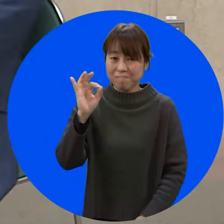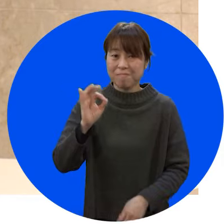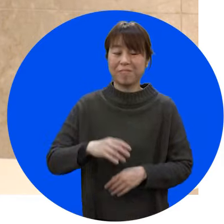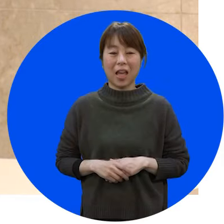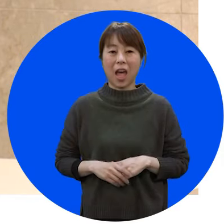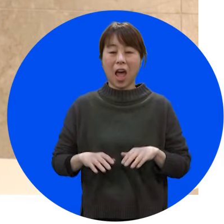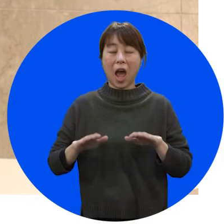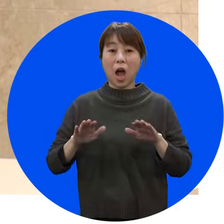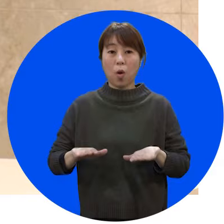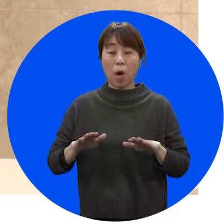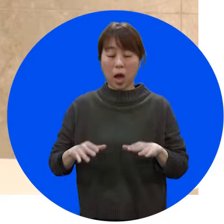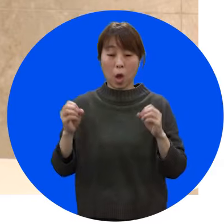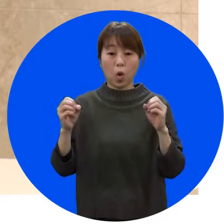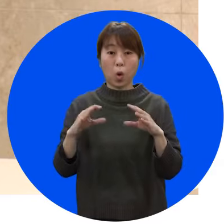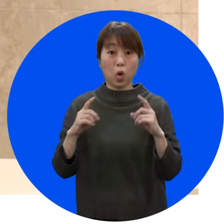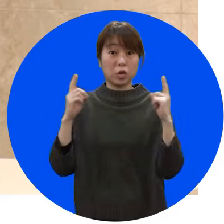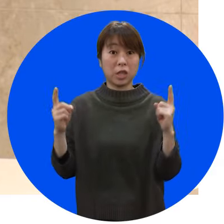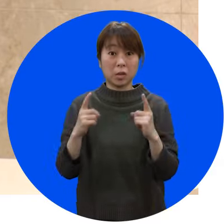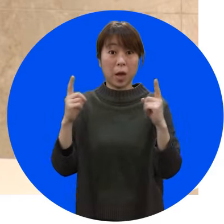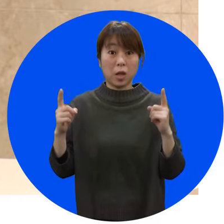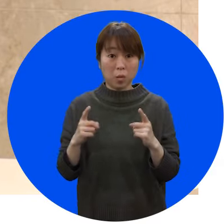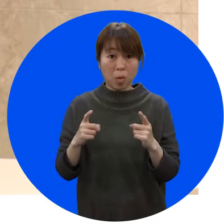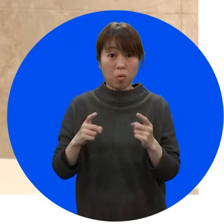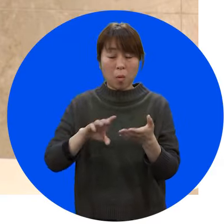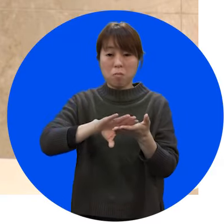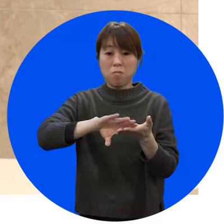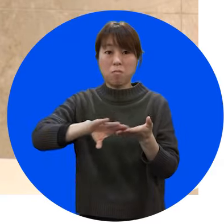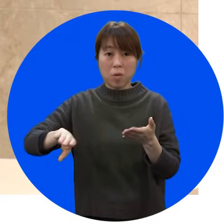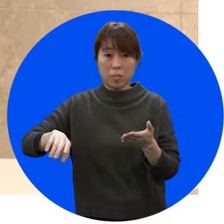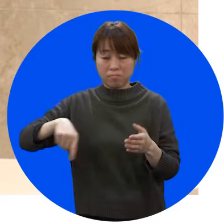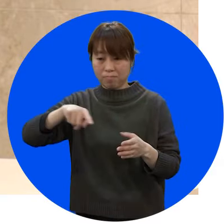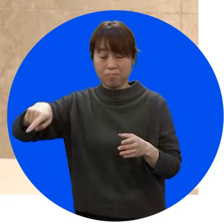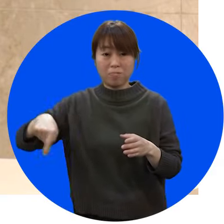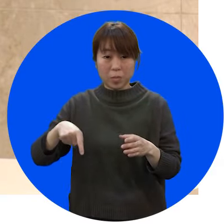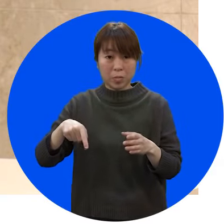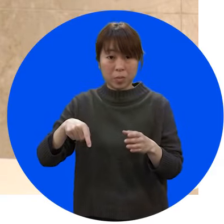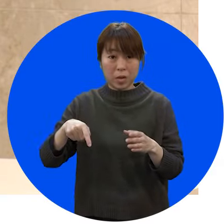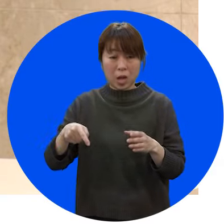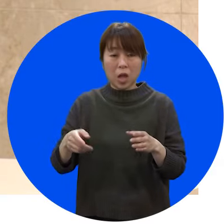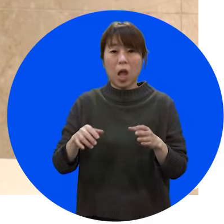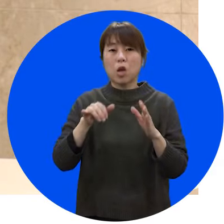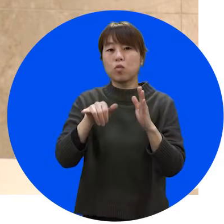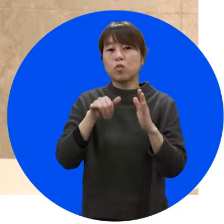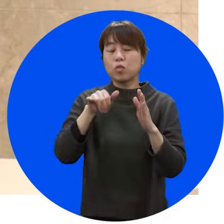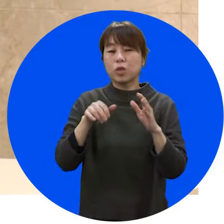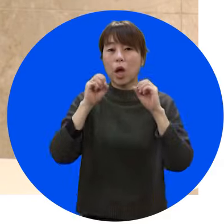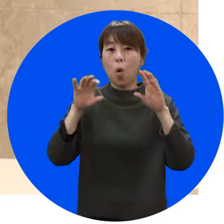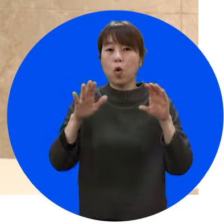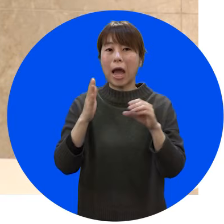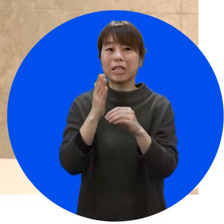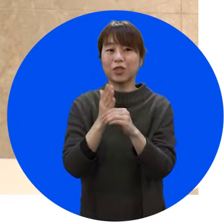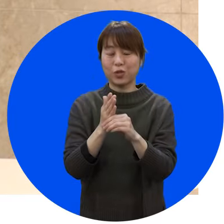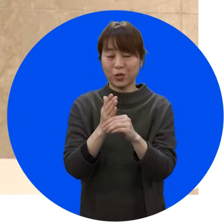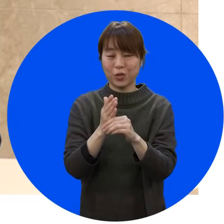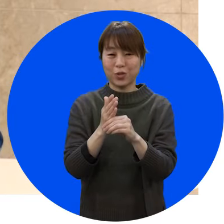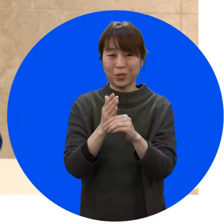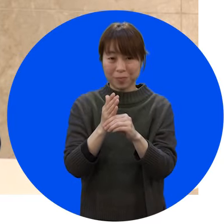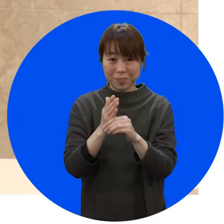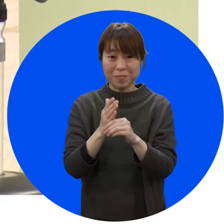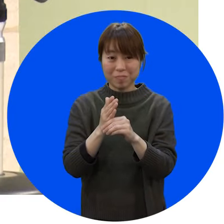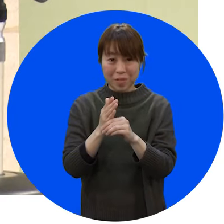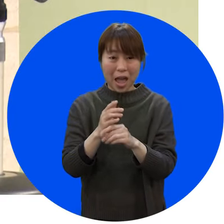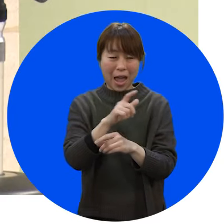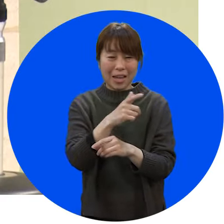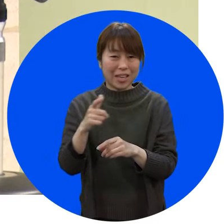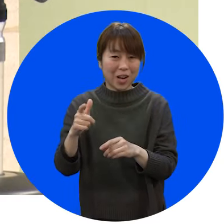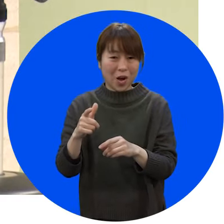はい、 今回のクロストークイベントのダイジェスト版を YouTube で公開中です。番組ではお伝えできなか